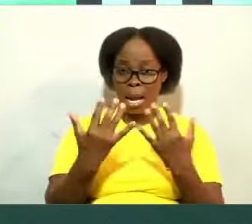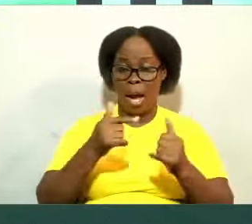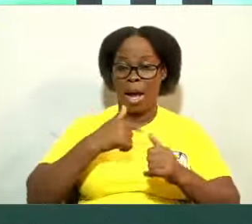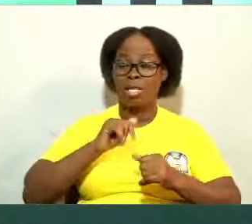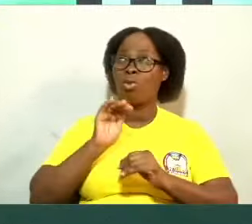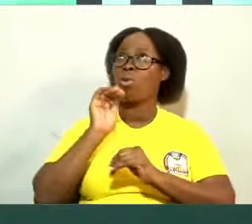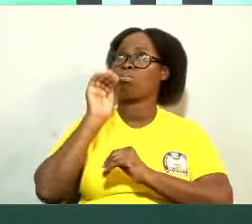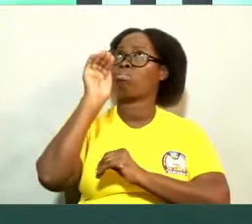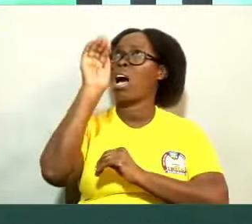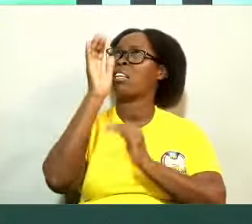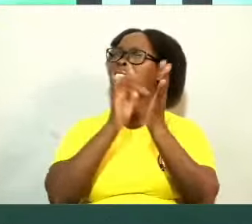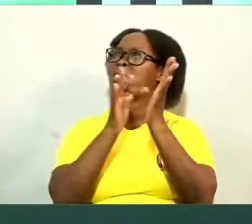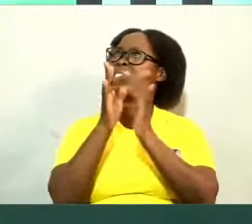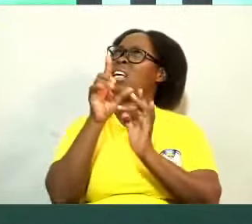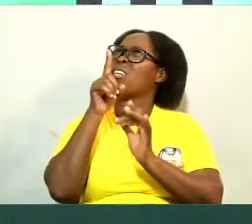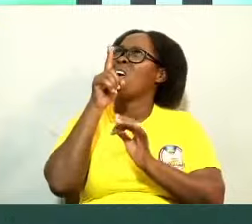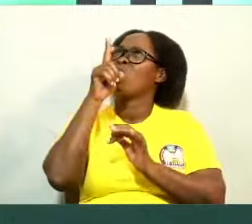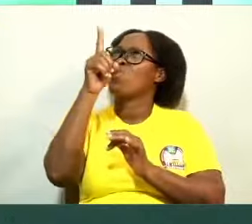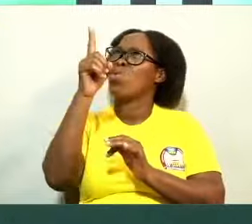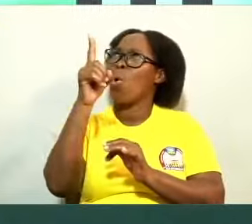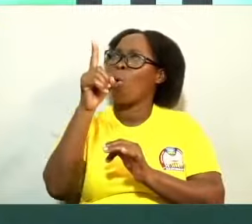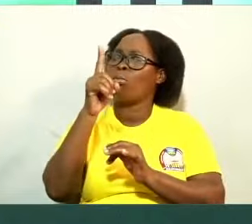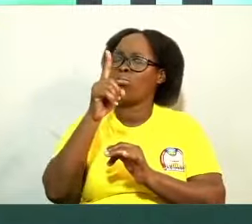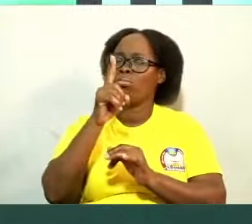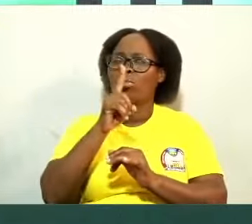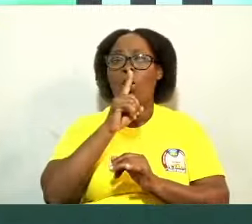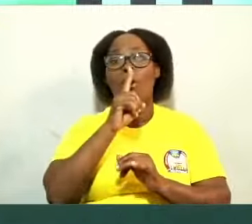Yesu, umeamuru nini